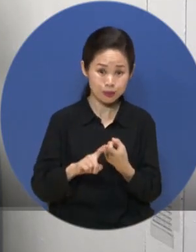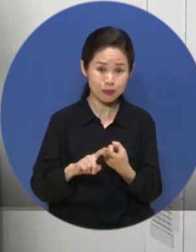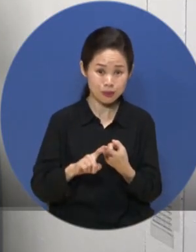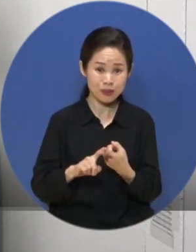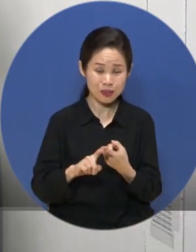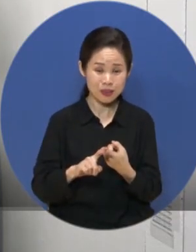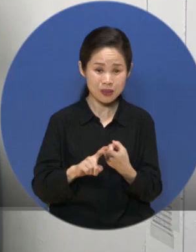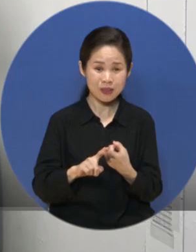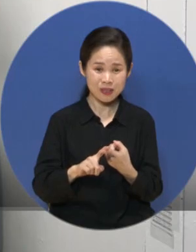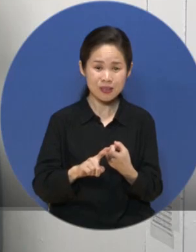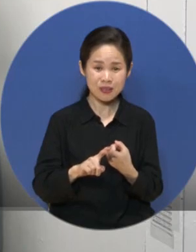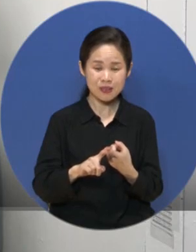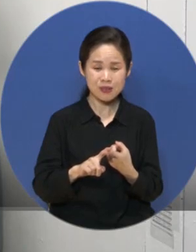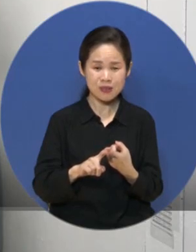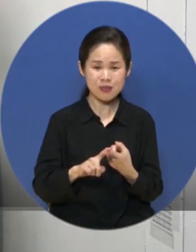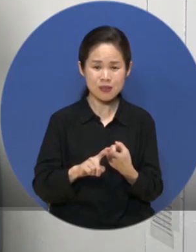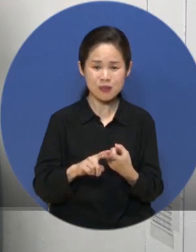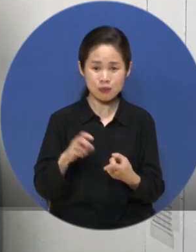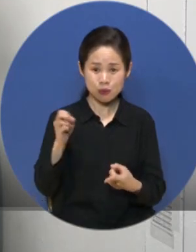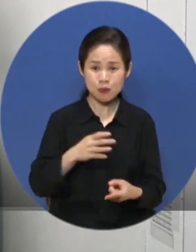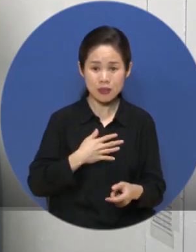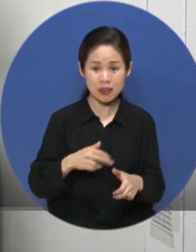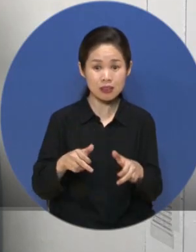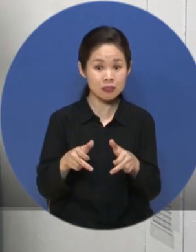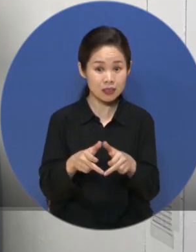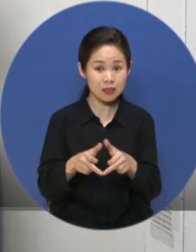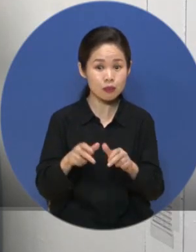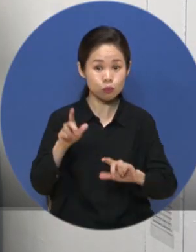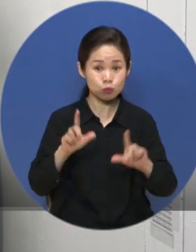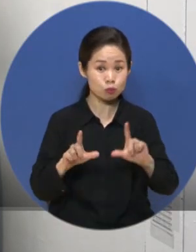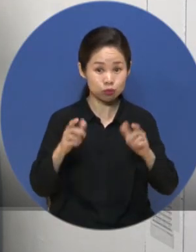모습이라든가 저의